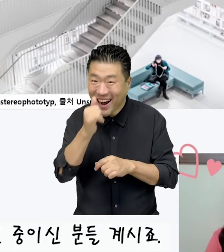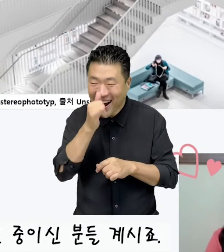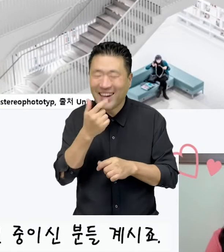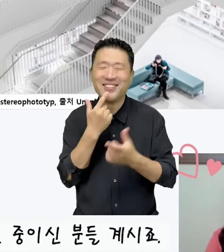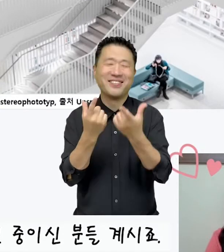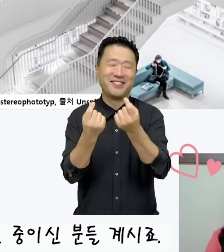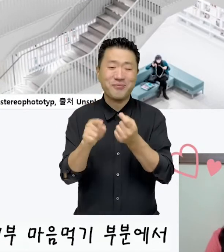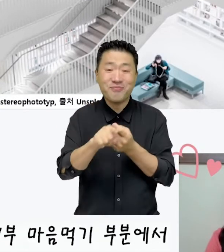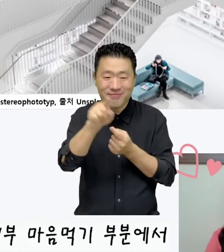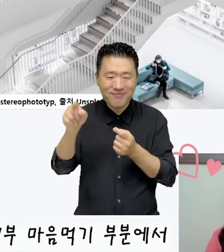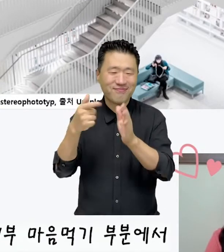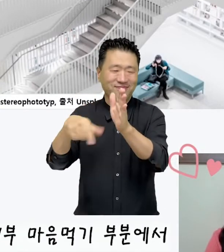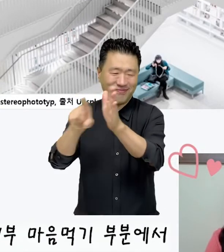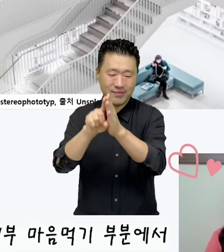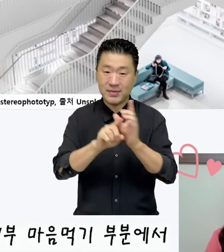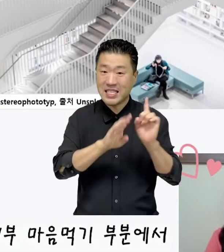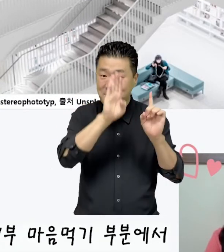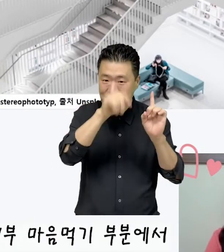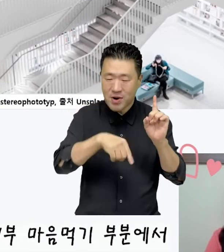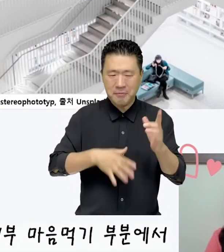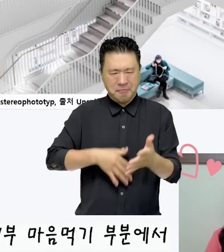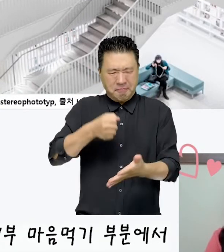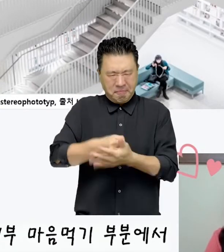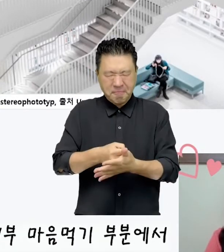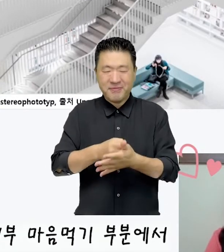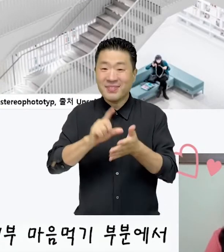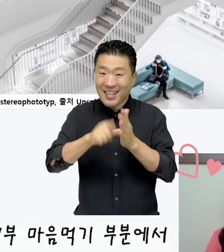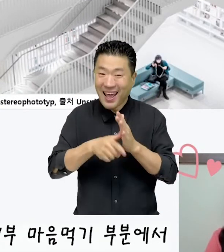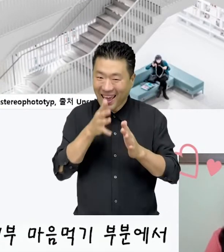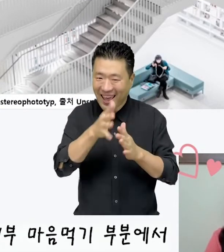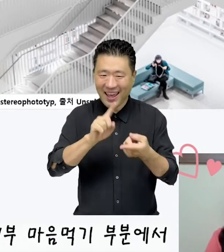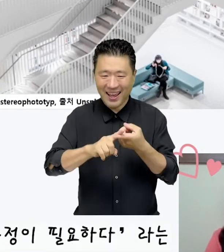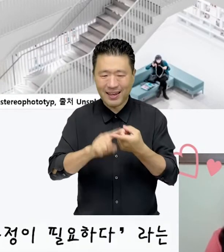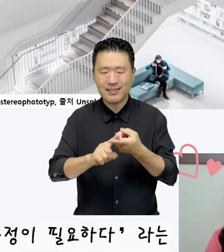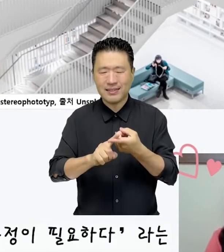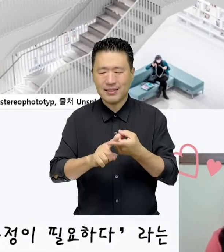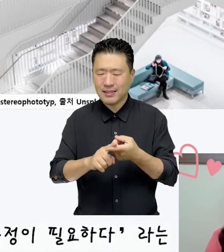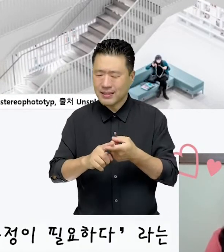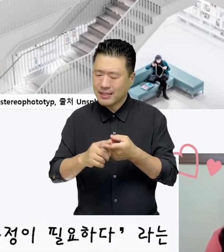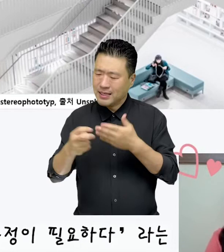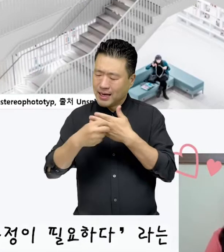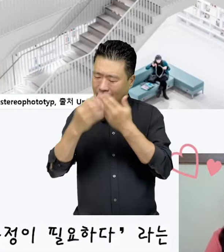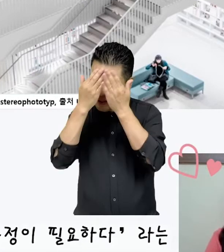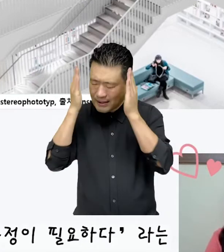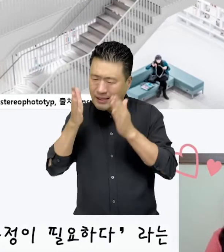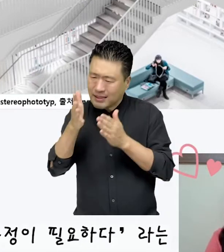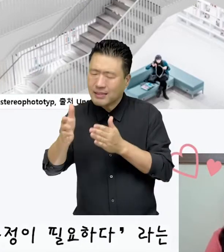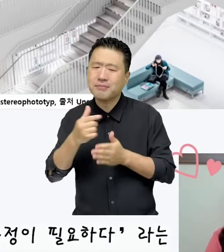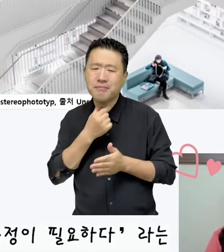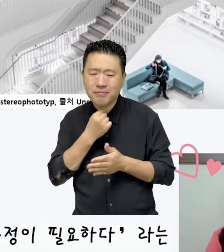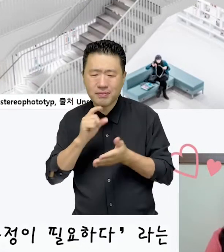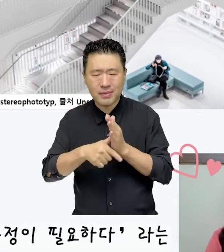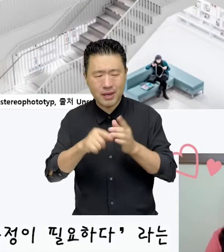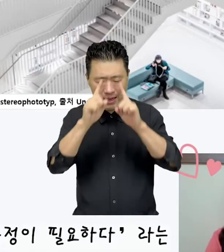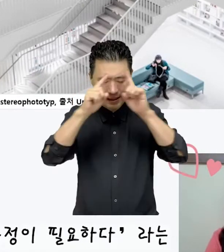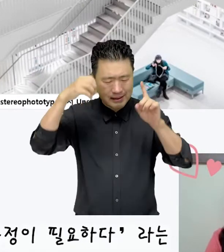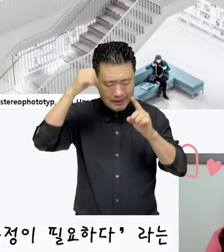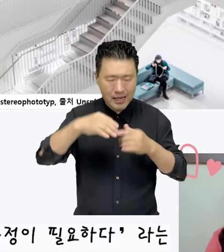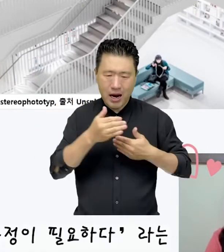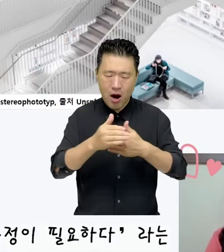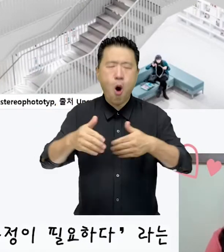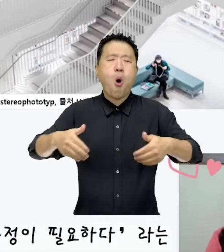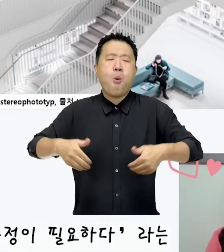분들 계시죠? 이분들에게는 일부 마음먹기 부분에서 간호사가 전문직으로 살아가려면 대학원